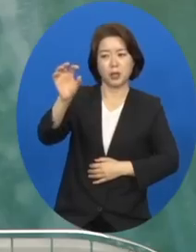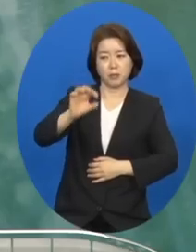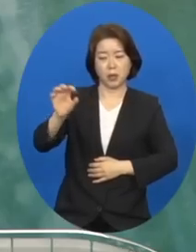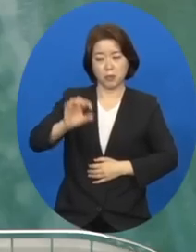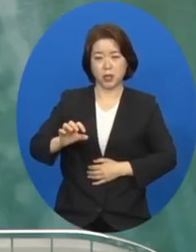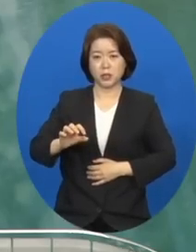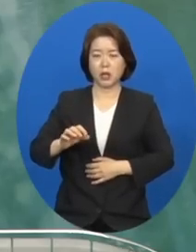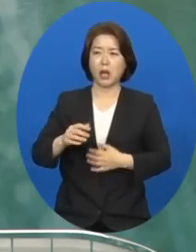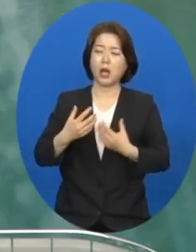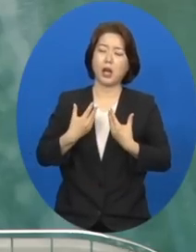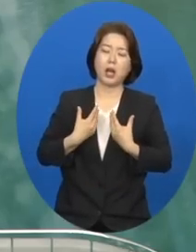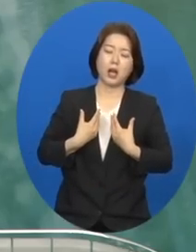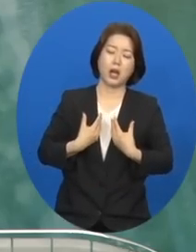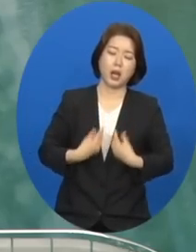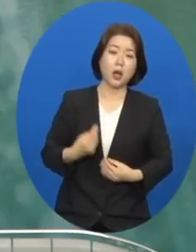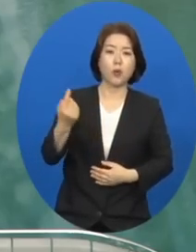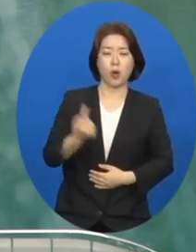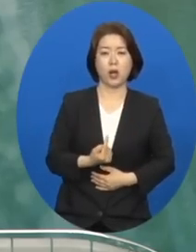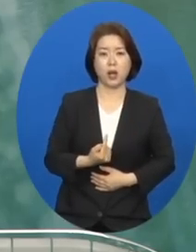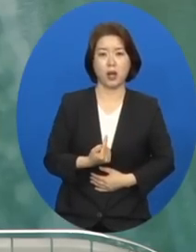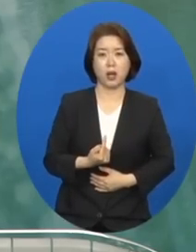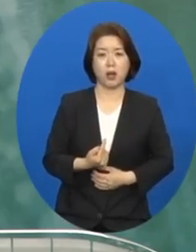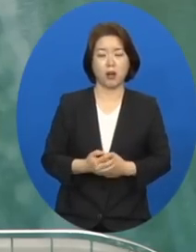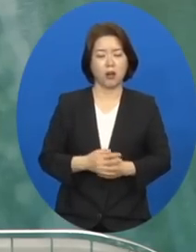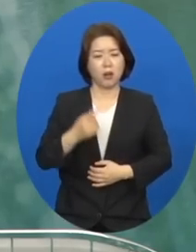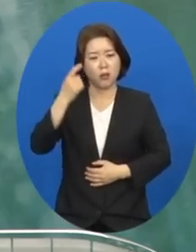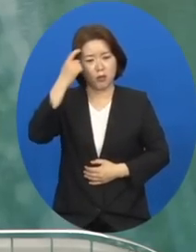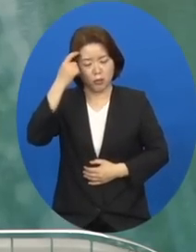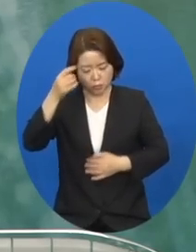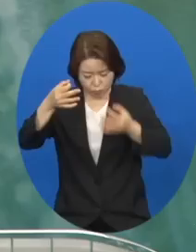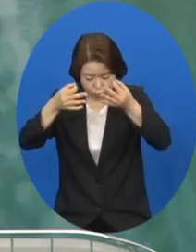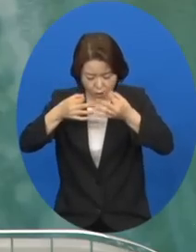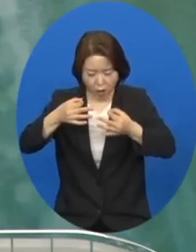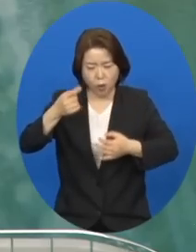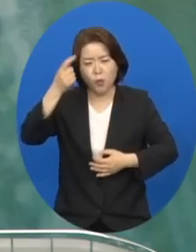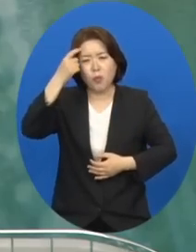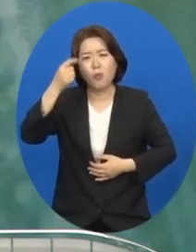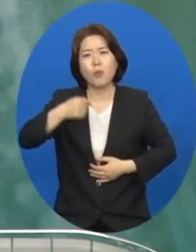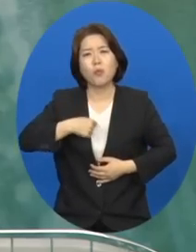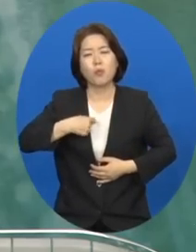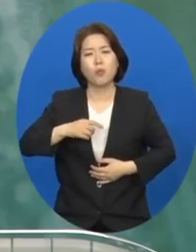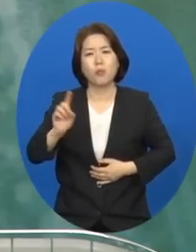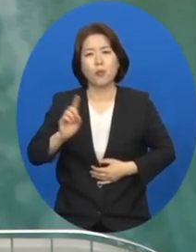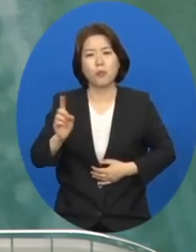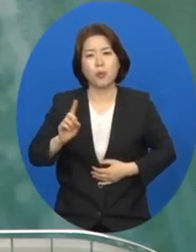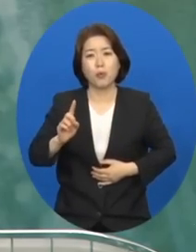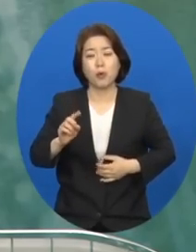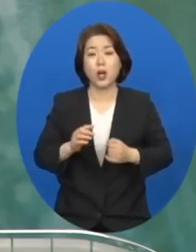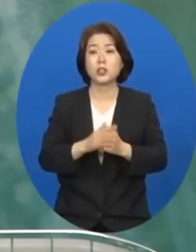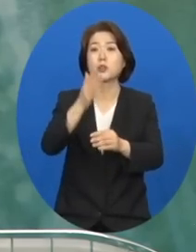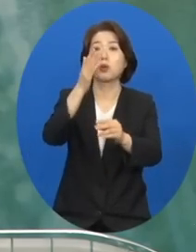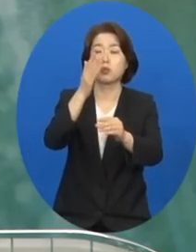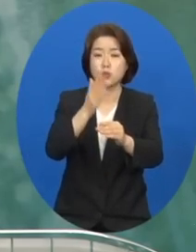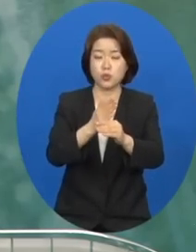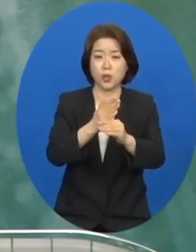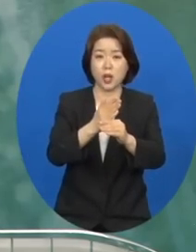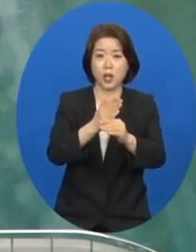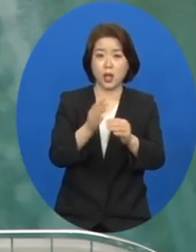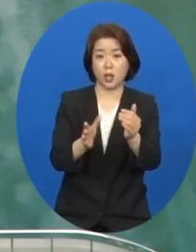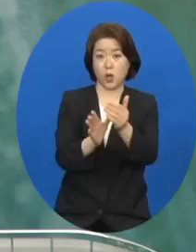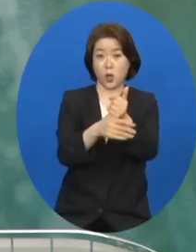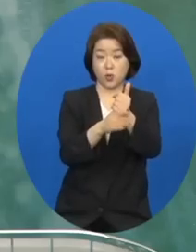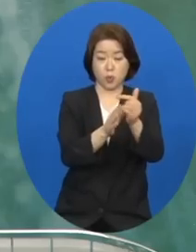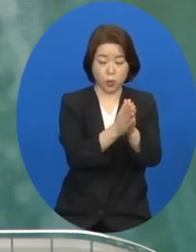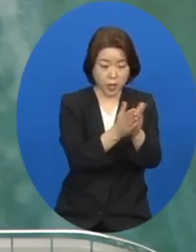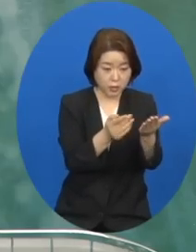낙심이 되요 좌절이 돼요 쓴 나는 왜 이럴까 그러던 중에 요나 서로 있게 되었어요 근데요 날에 읽어보니까